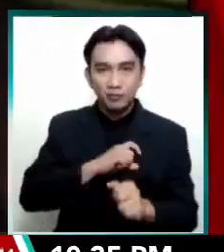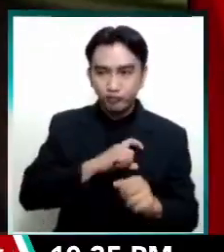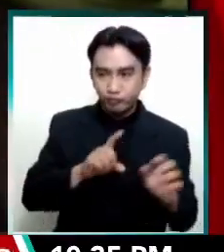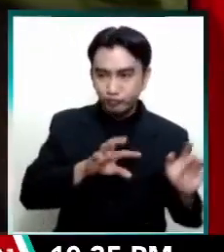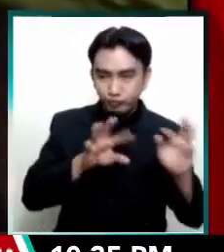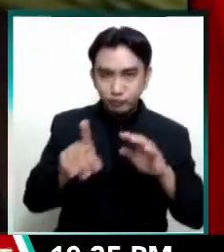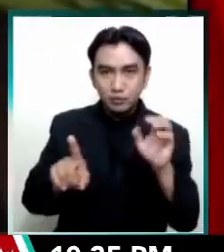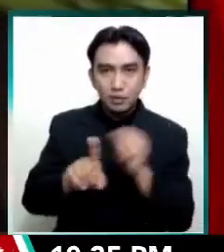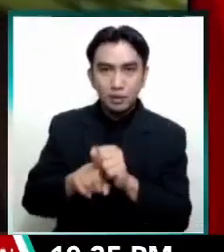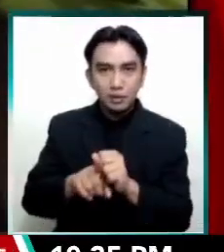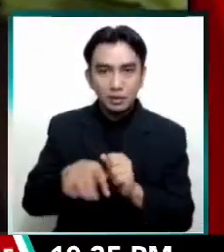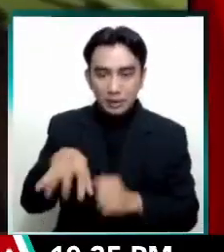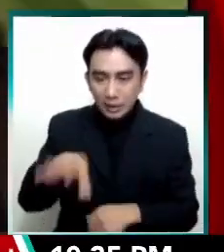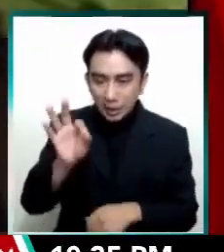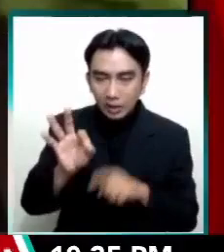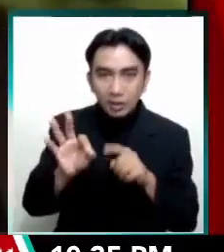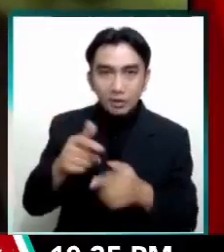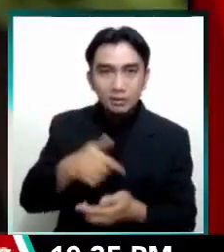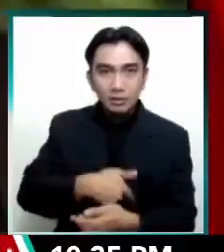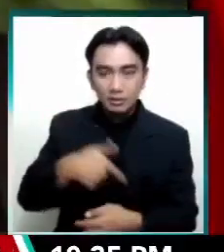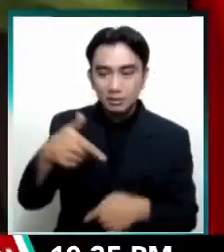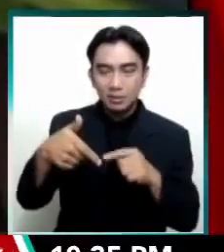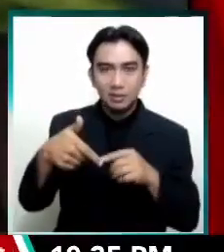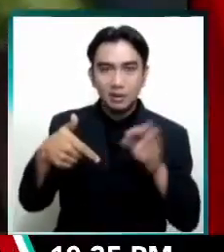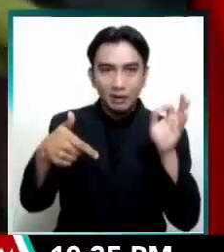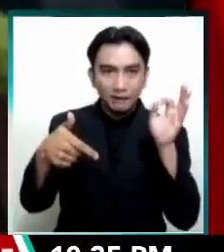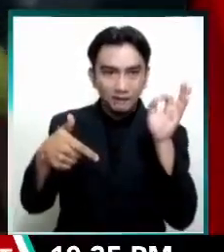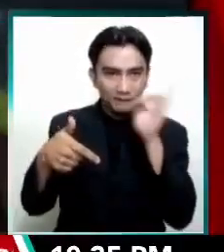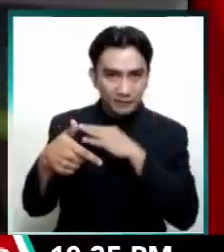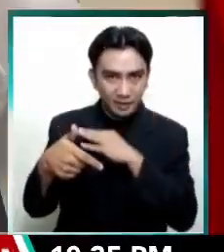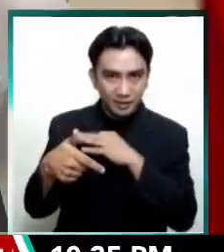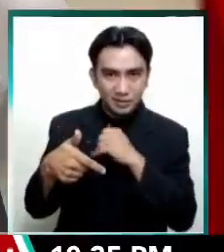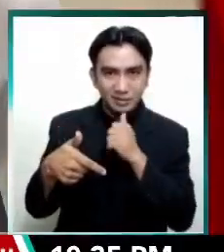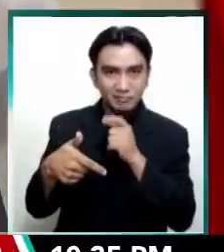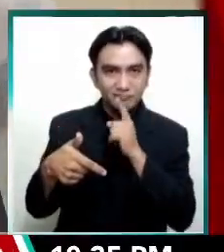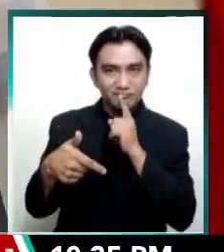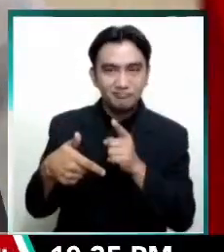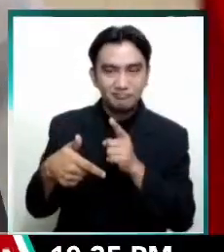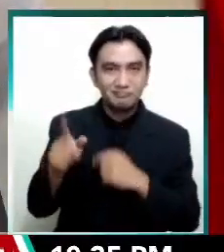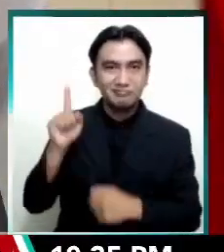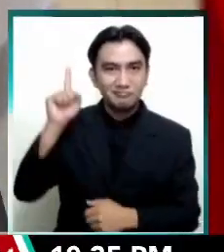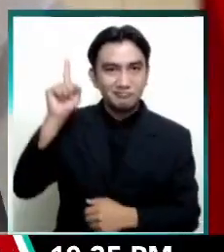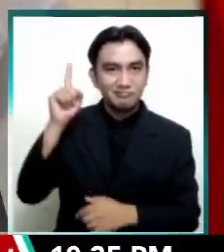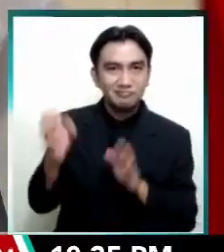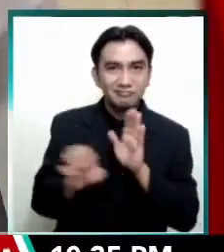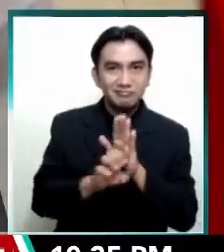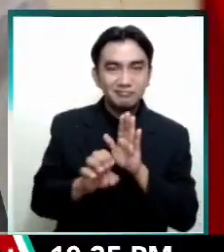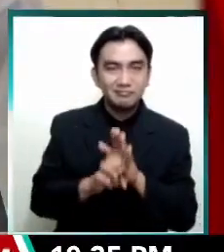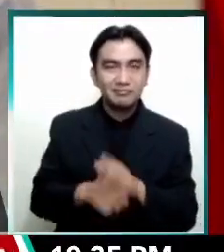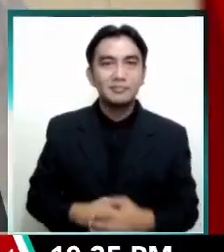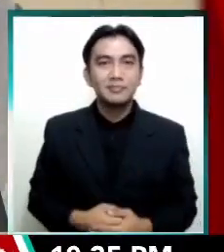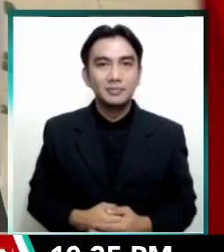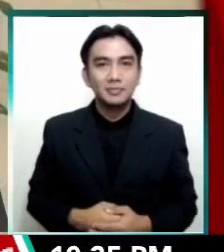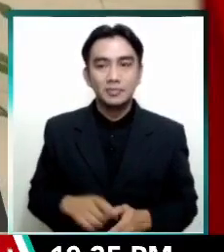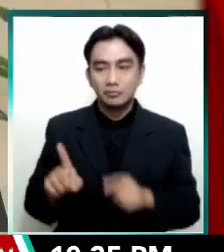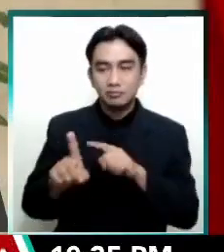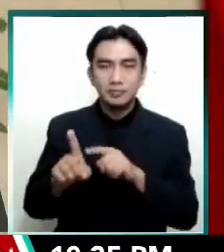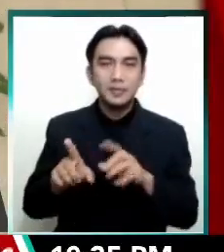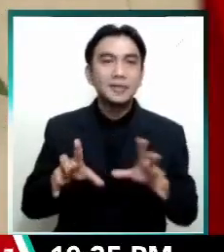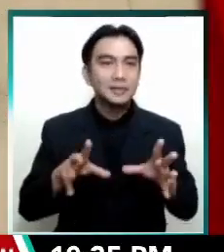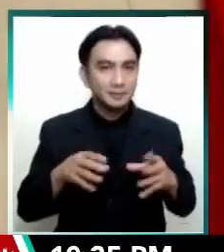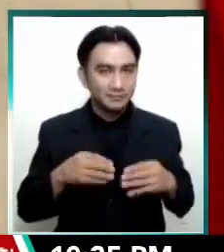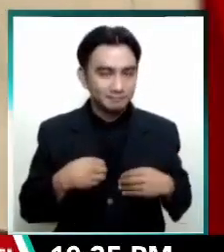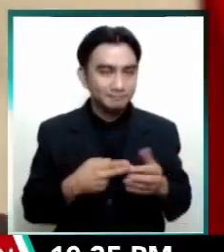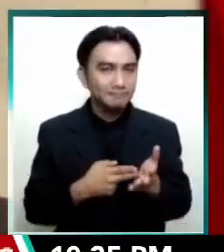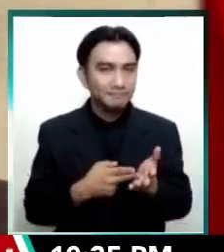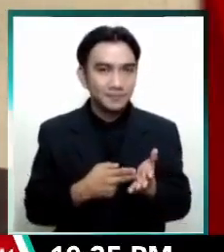baril ng suspect na gawa sa piyesa ng motor, tubo at cellphone holder. Aminado naman ang suspect sa kanya nagawa, maharap siya sa patong-patong